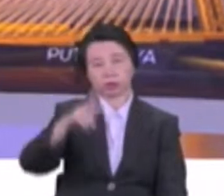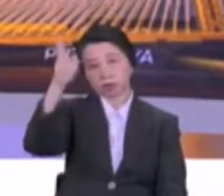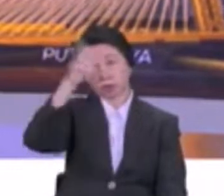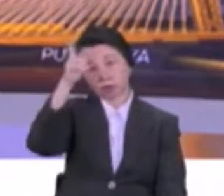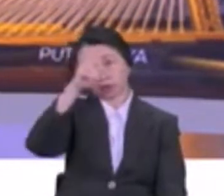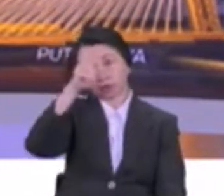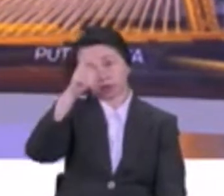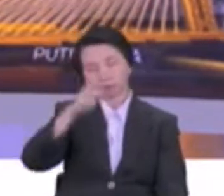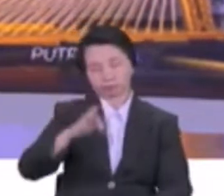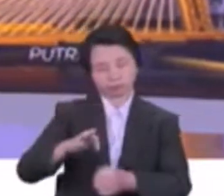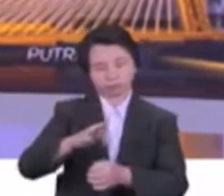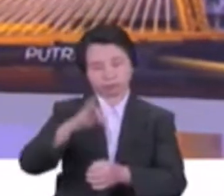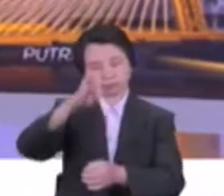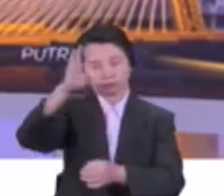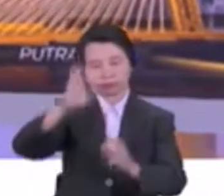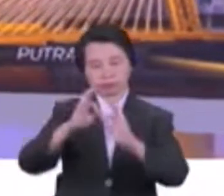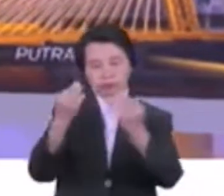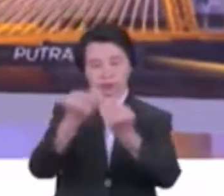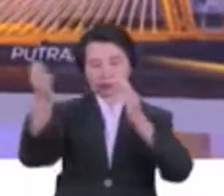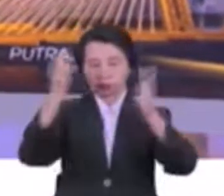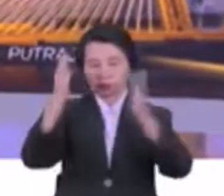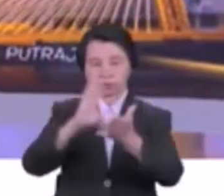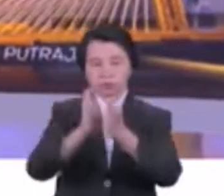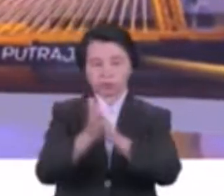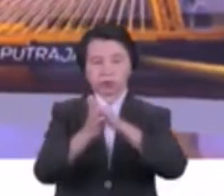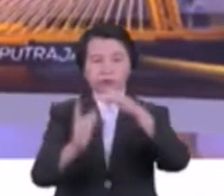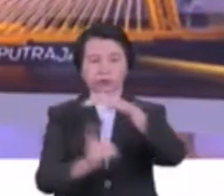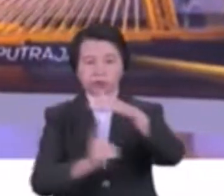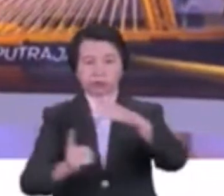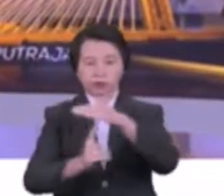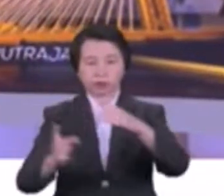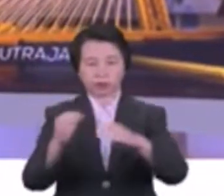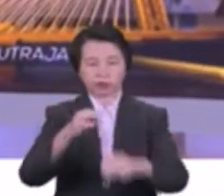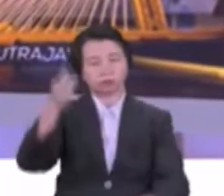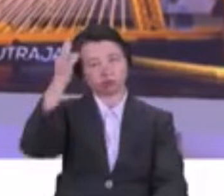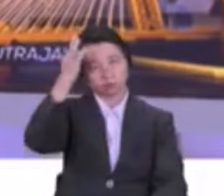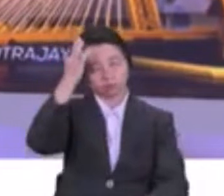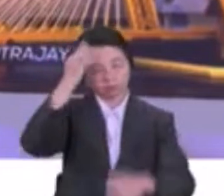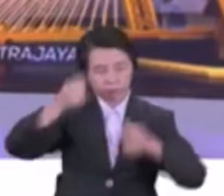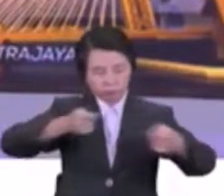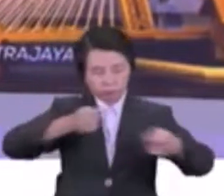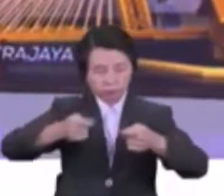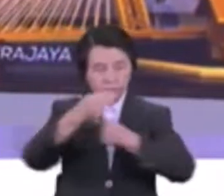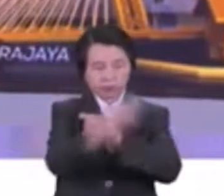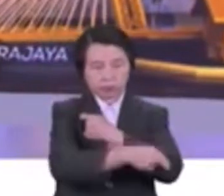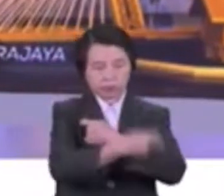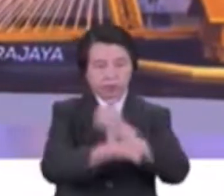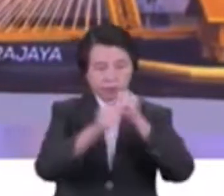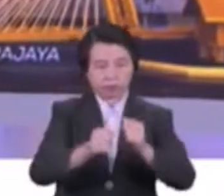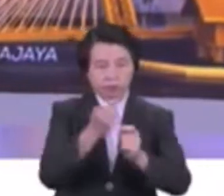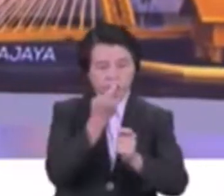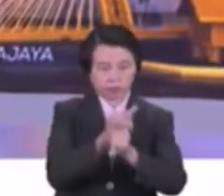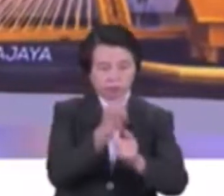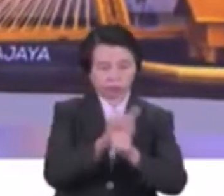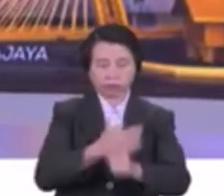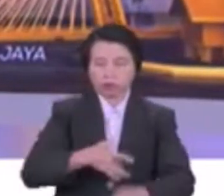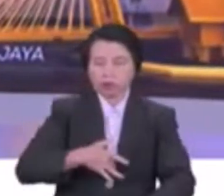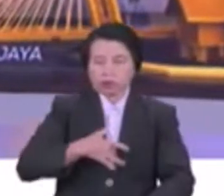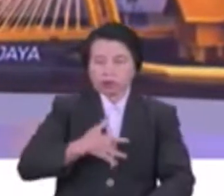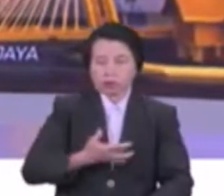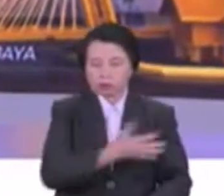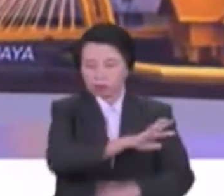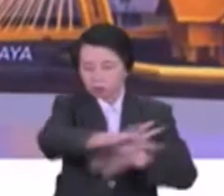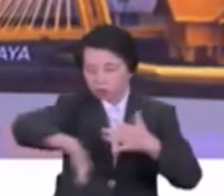kerajaan semangat keluarga Malaysia yang menjadi dasar dan falsafah pentadbiran negara dapat benar-benar dirasai